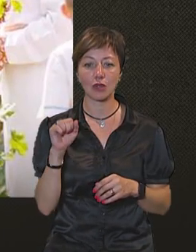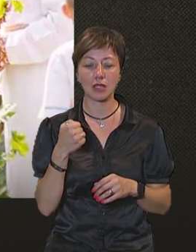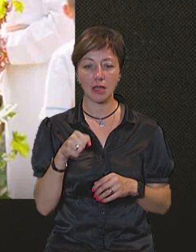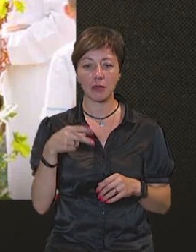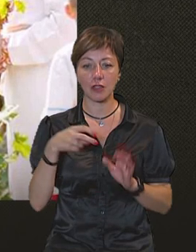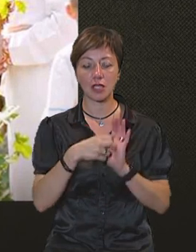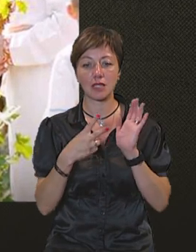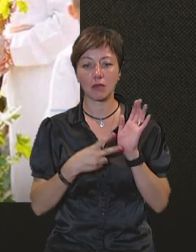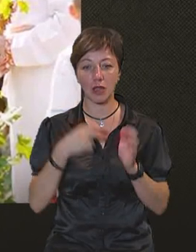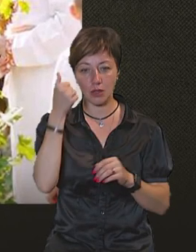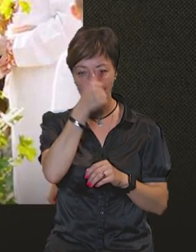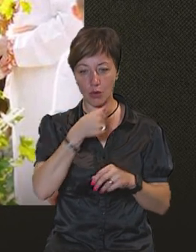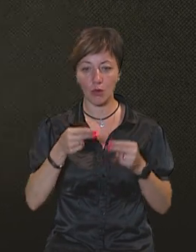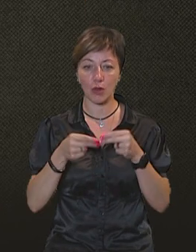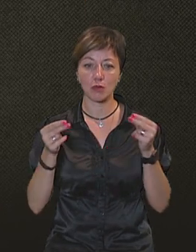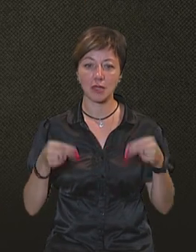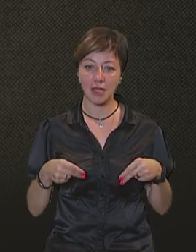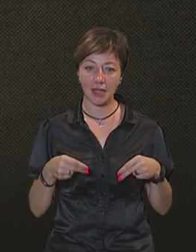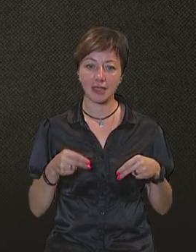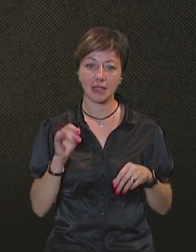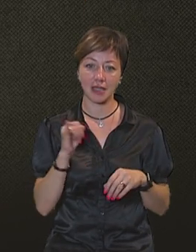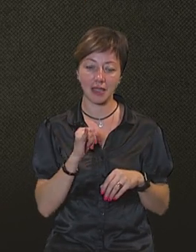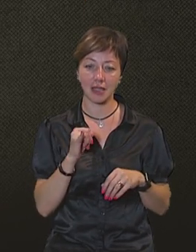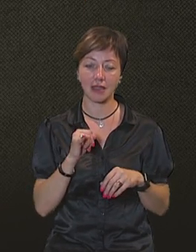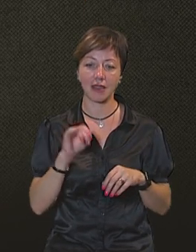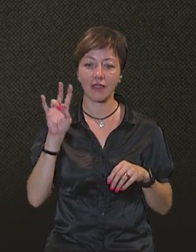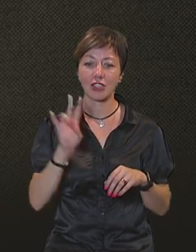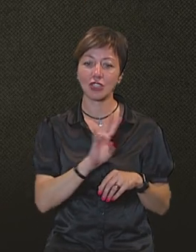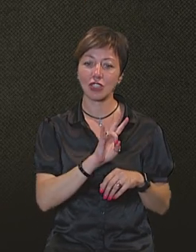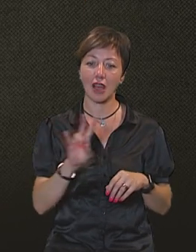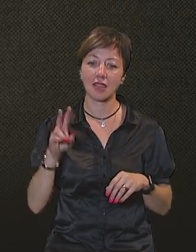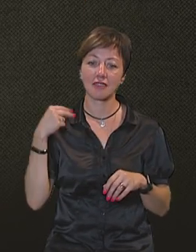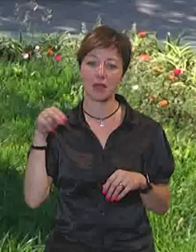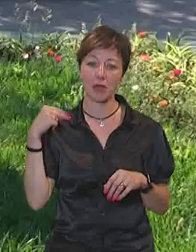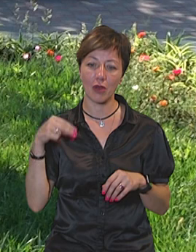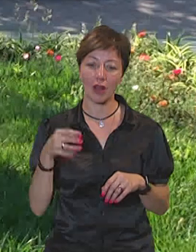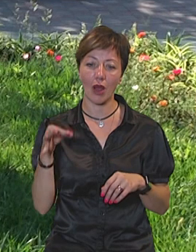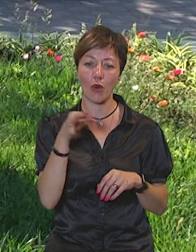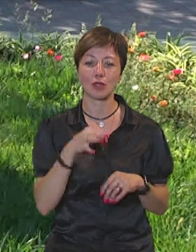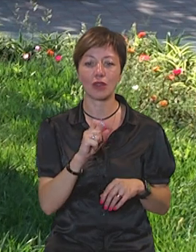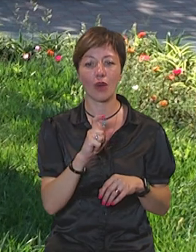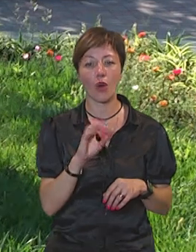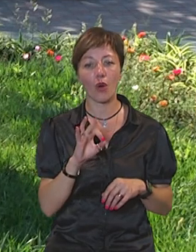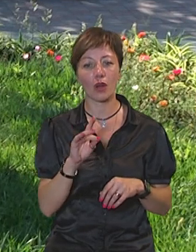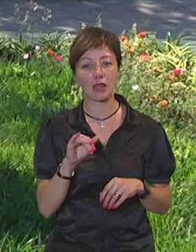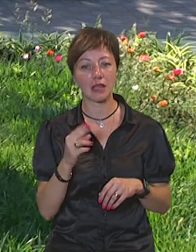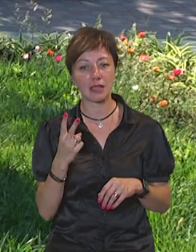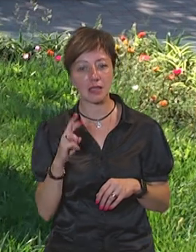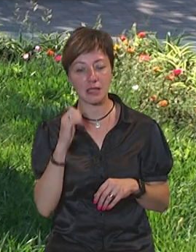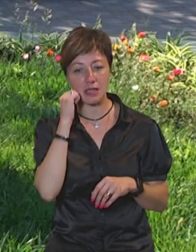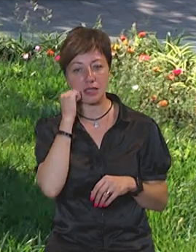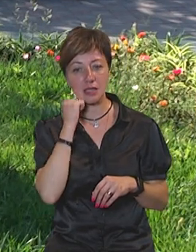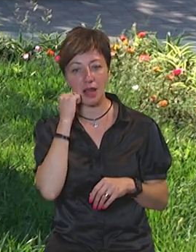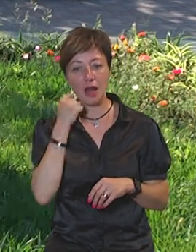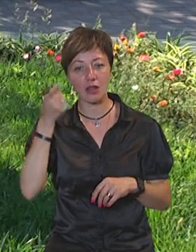серпня 2017 року ми розписалися і вінчалися в Запоріжжі на острові Хортиця. За